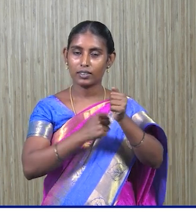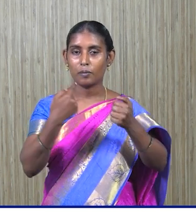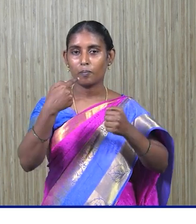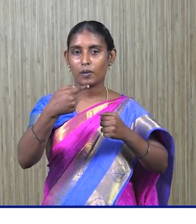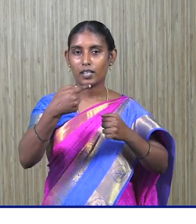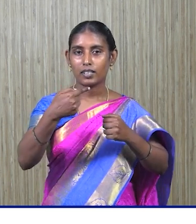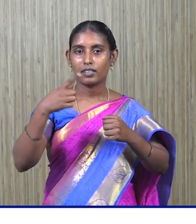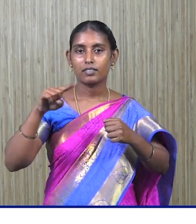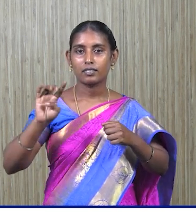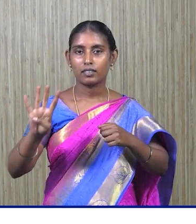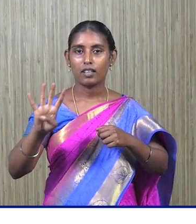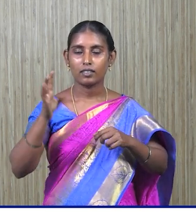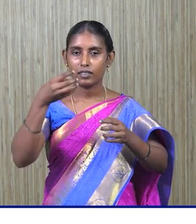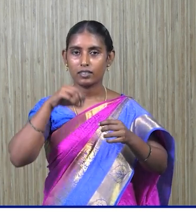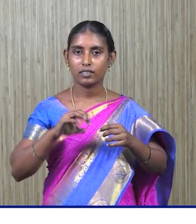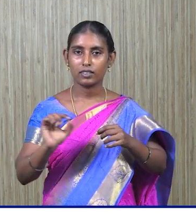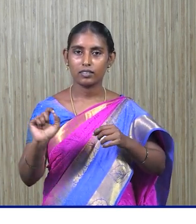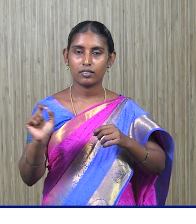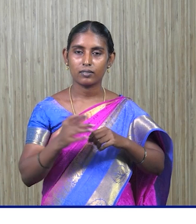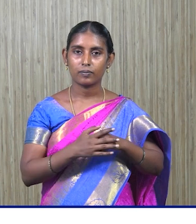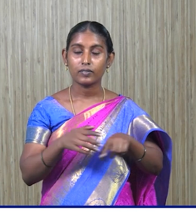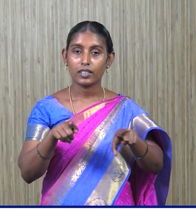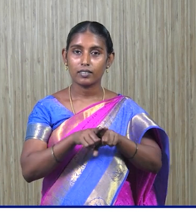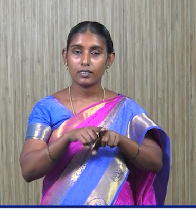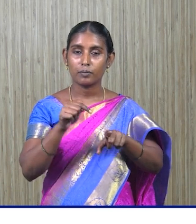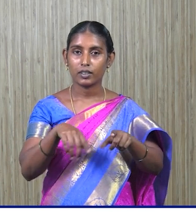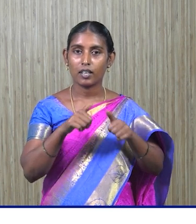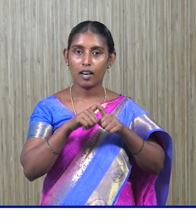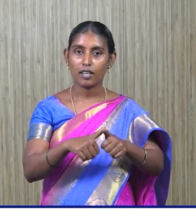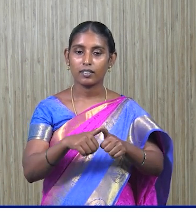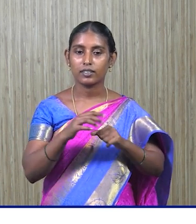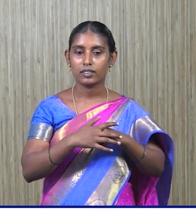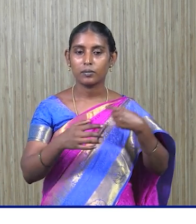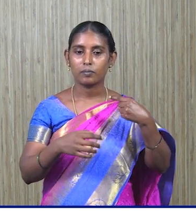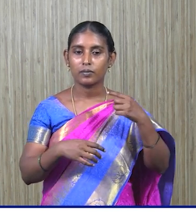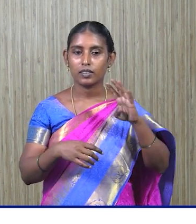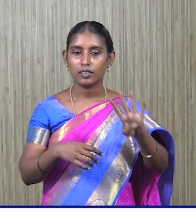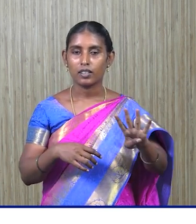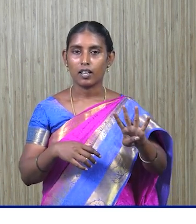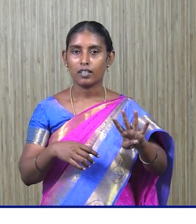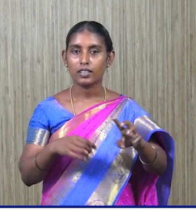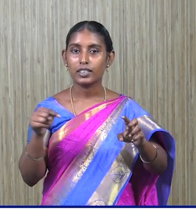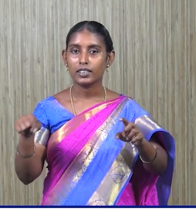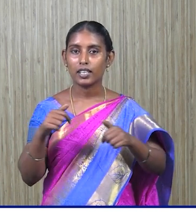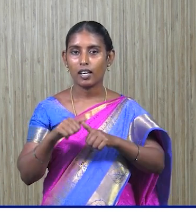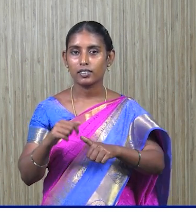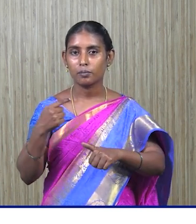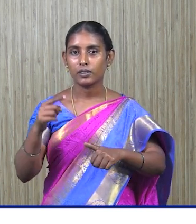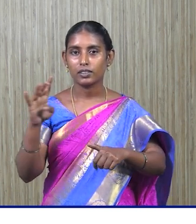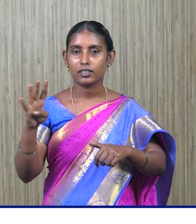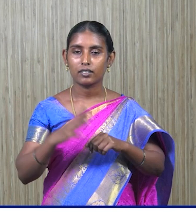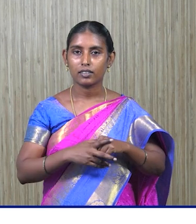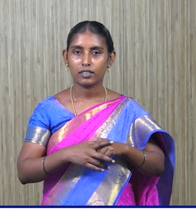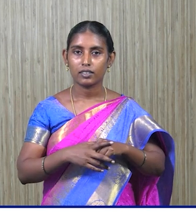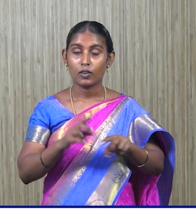மைனஸ் என்பதை 4 அருகில் இட வேண்டும். இப்போ இந்த பக்கம் கிடைத்திருக்க விடை 4, இங்கு கிடைத்திருக்க விடை மைனஸ் 4. 4